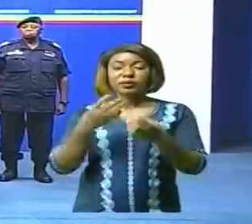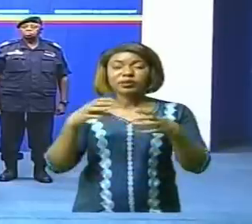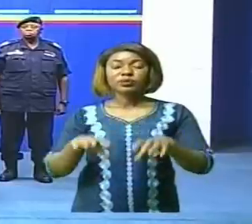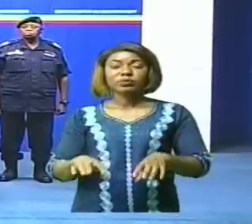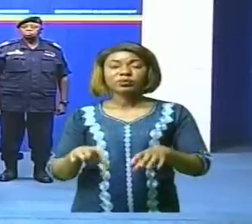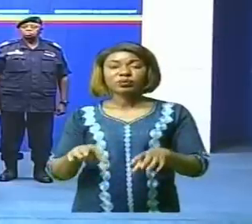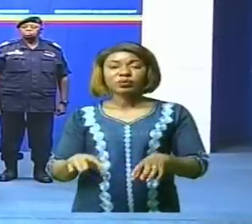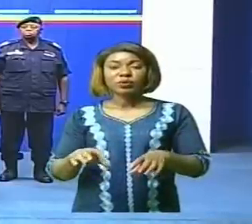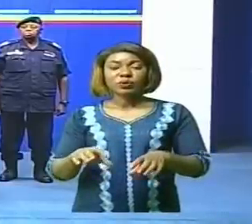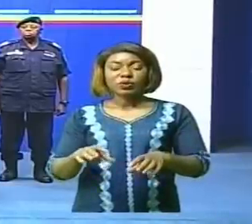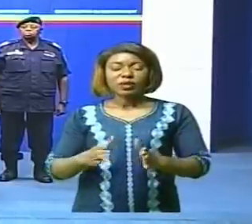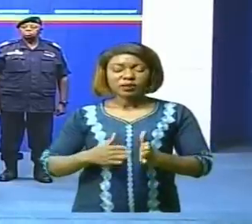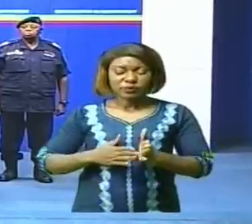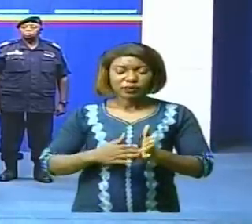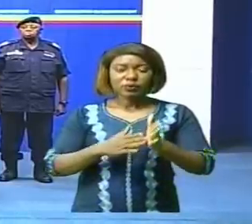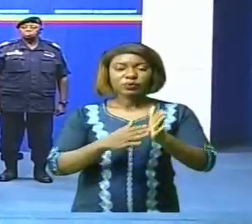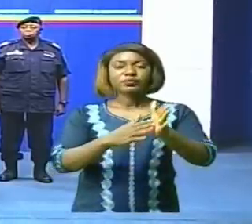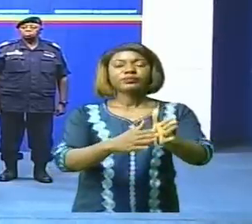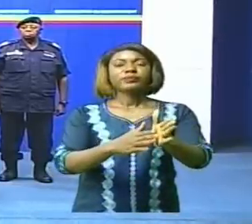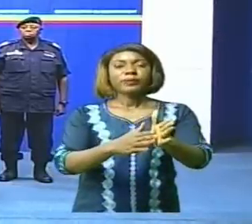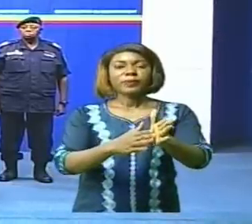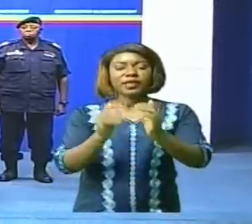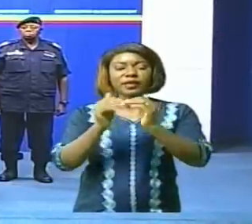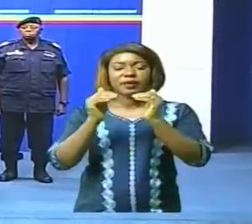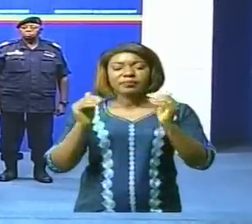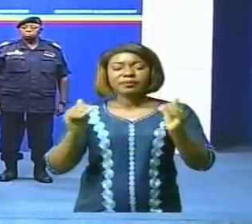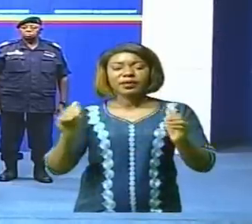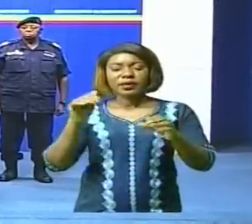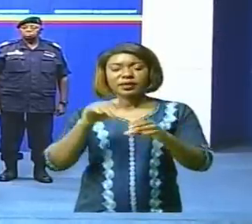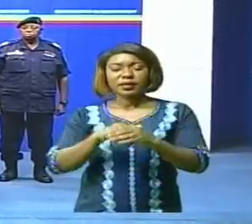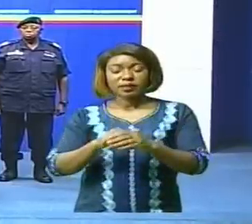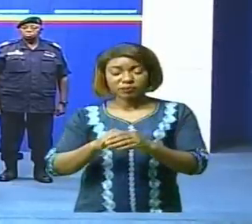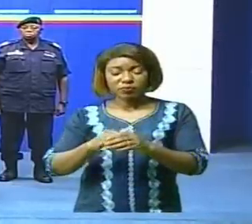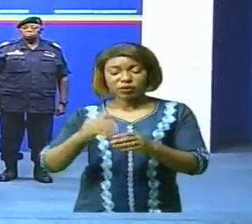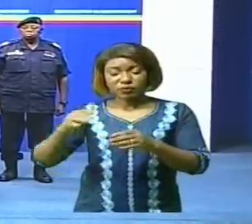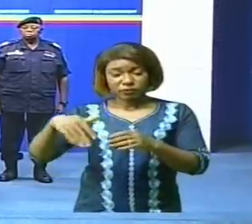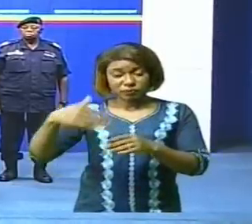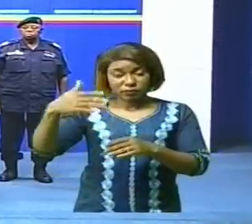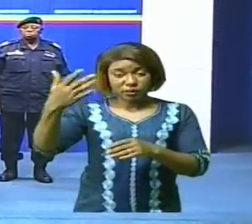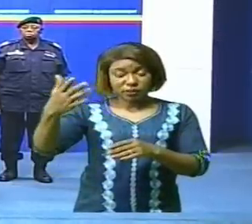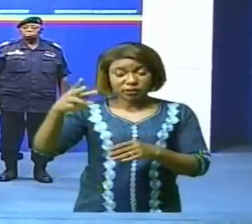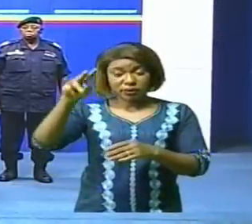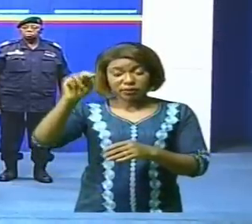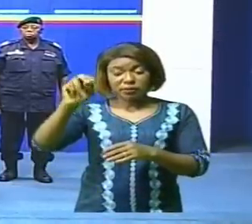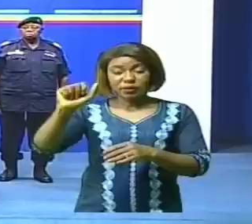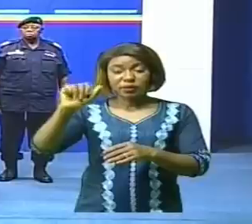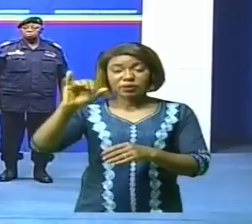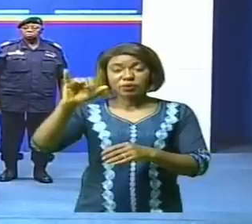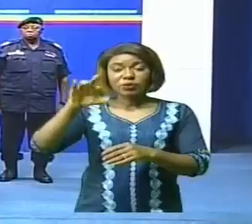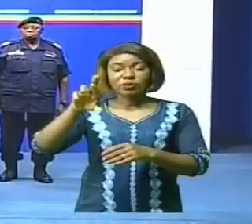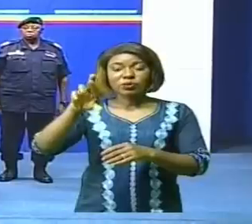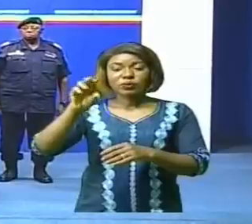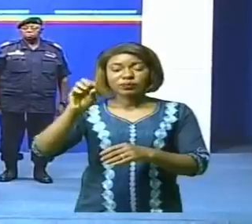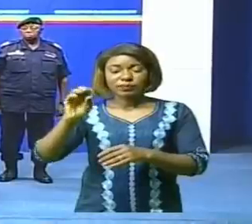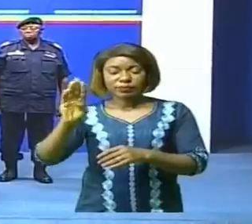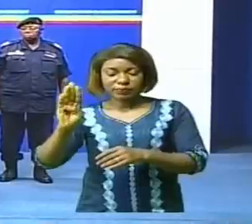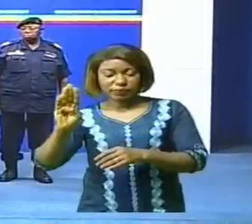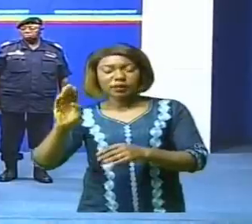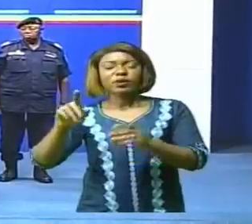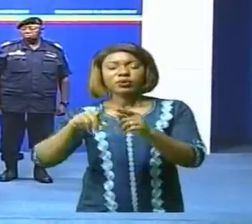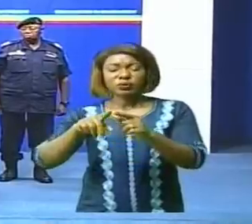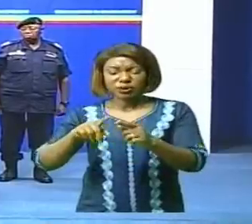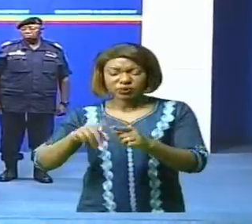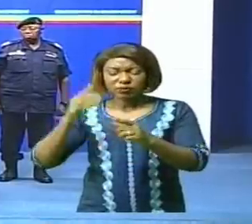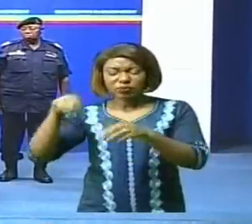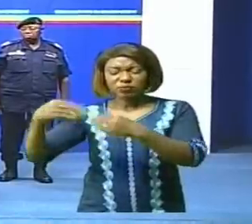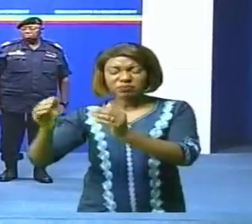Congo de poursuivre le processus de paix de Nairobi en cours pour la pacification de l'Est du pays et de toute